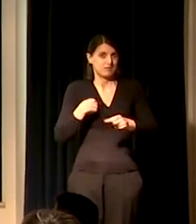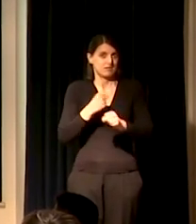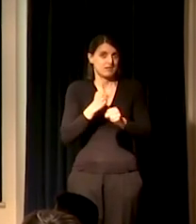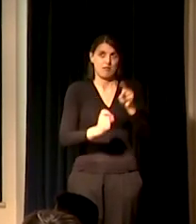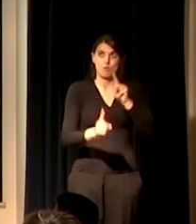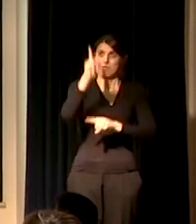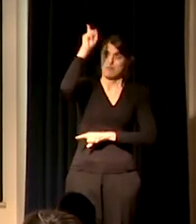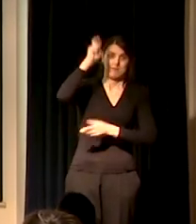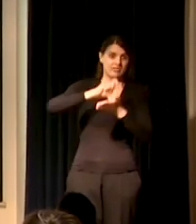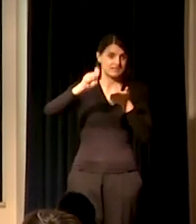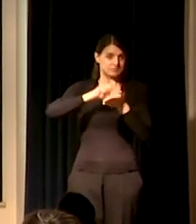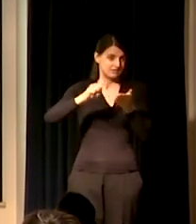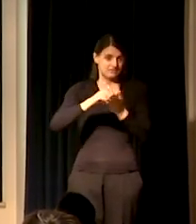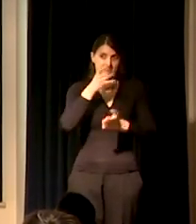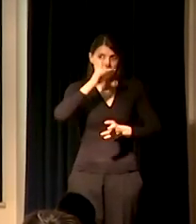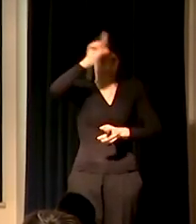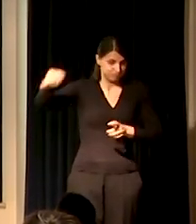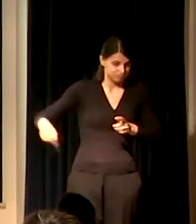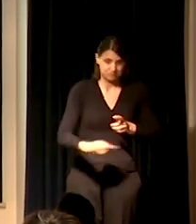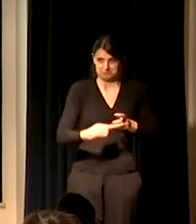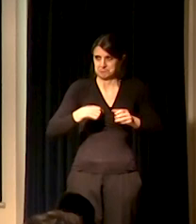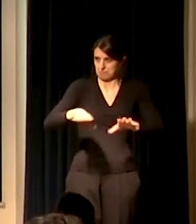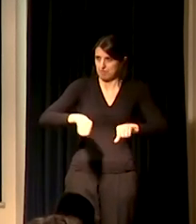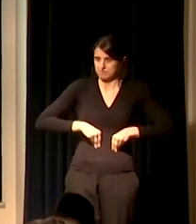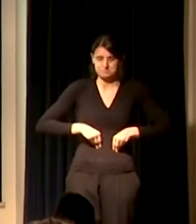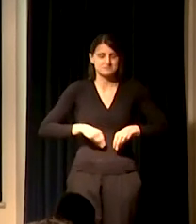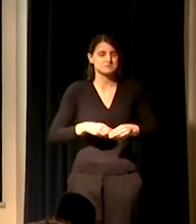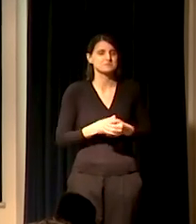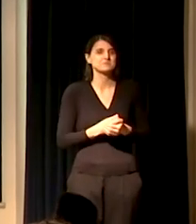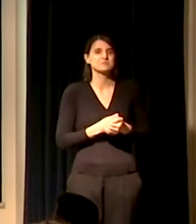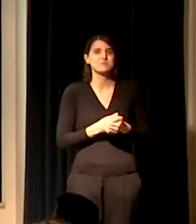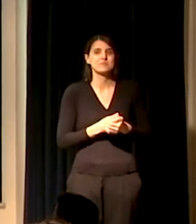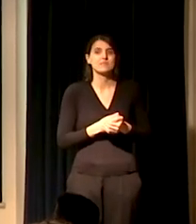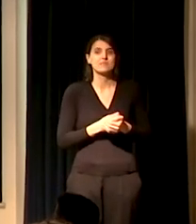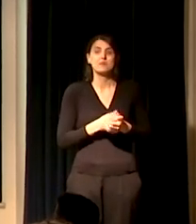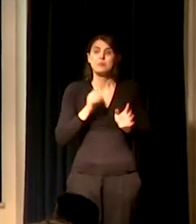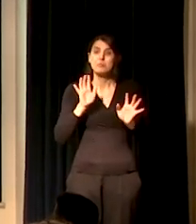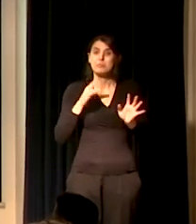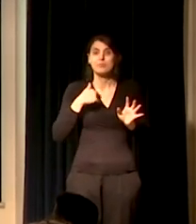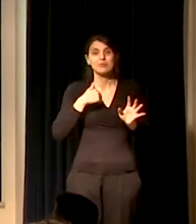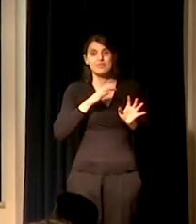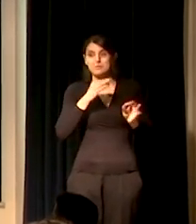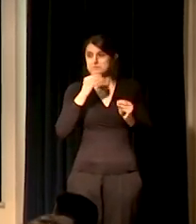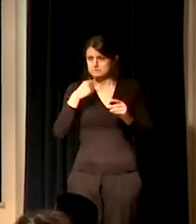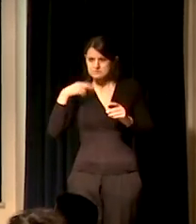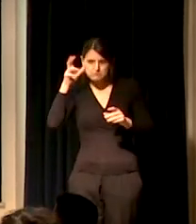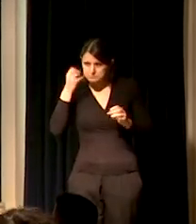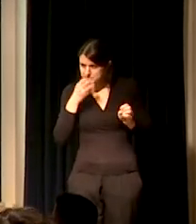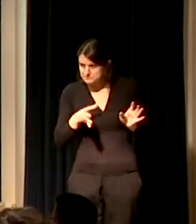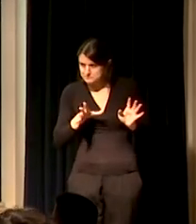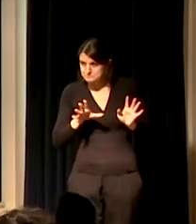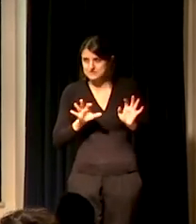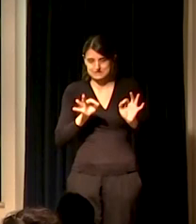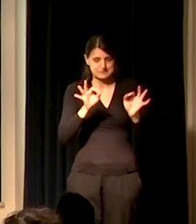sobre, per tant, ha sigut molt fàcil d'acceptar, però qui havia d'estar aquí avui és... Se sent bé, sí? Ah, vale,